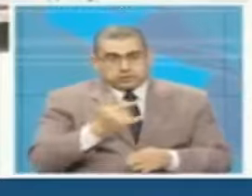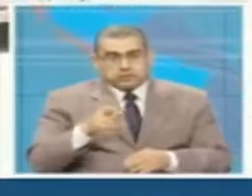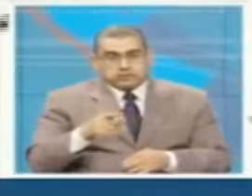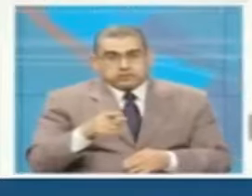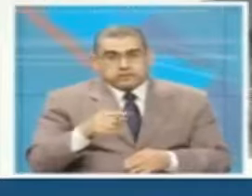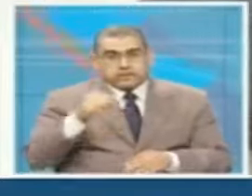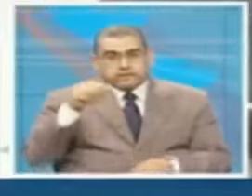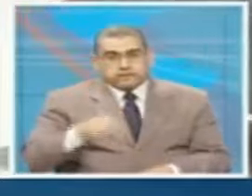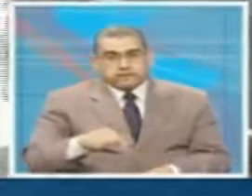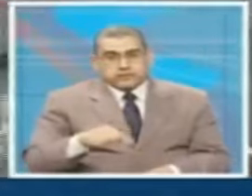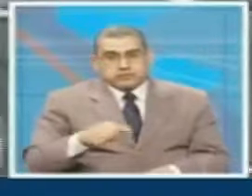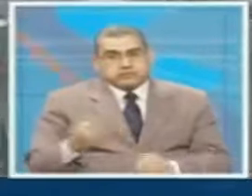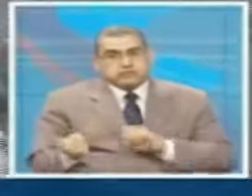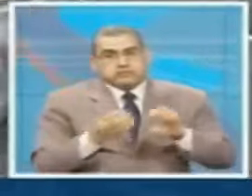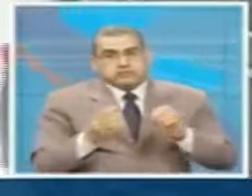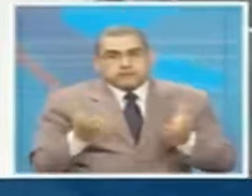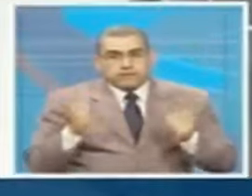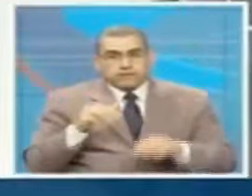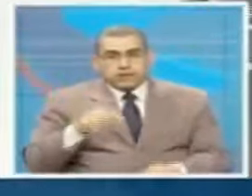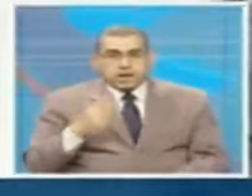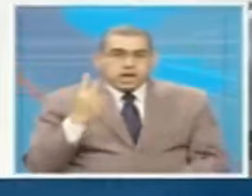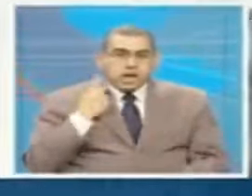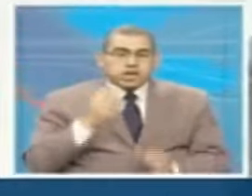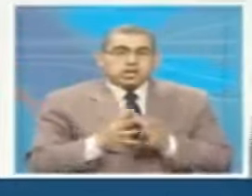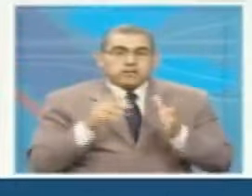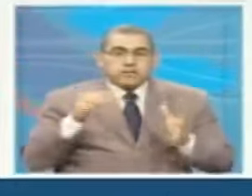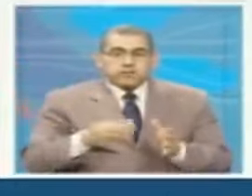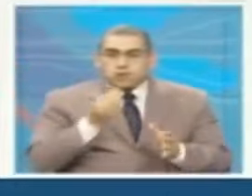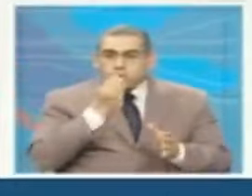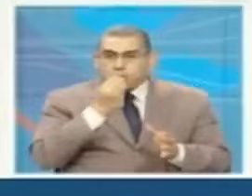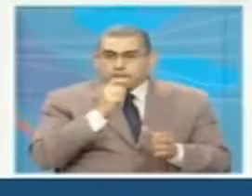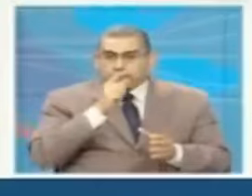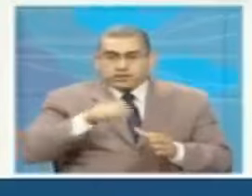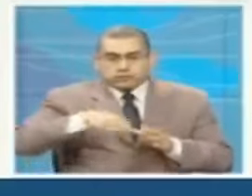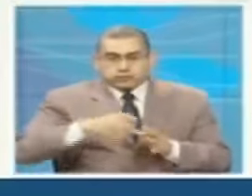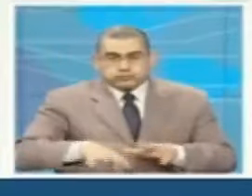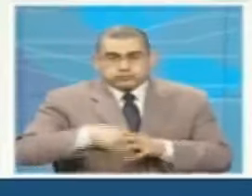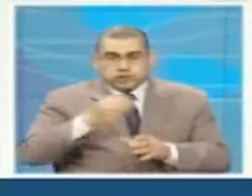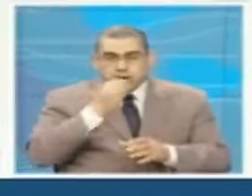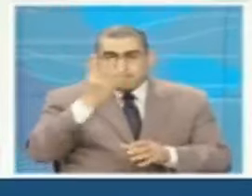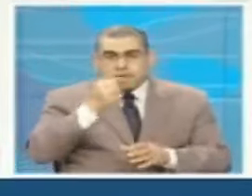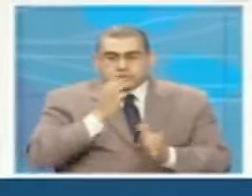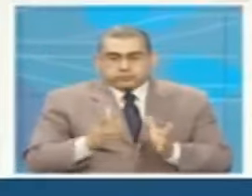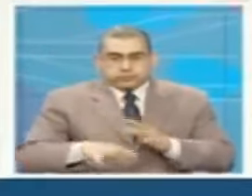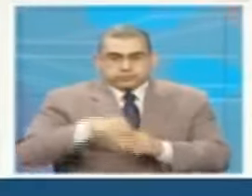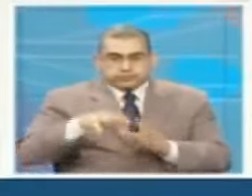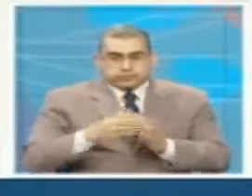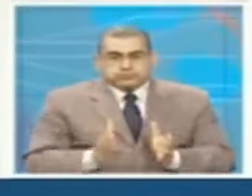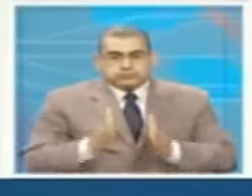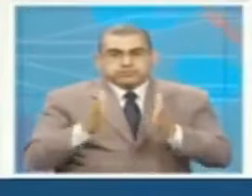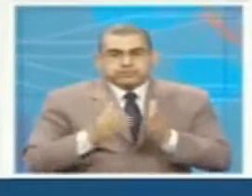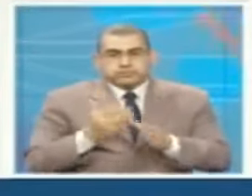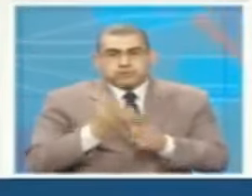حيث يتم ادخال يعني عدد كبير من وجبات الافطار والسحور الطازجه. نتحدث عن